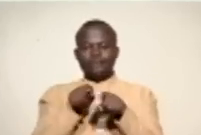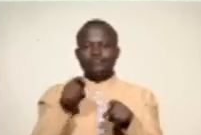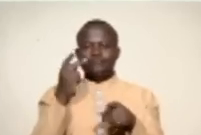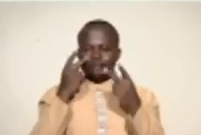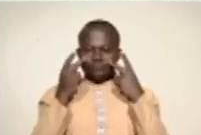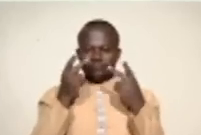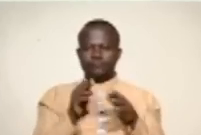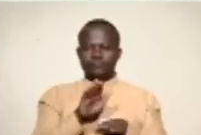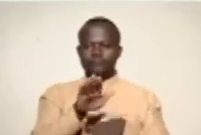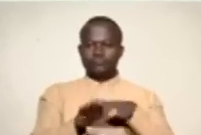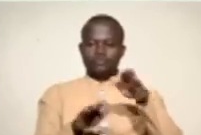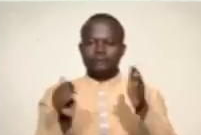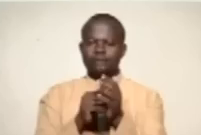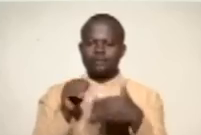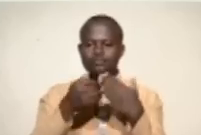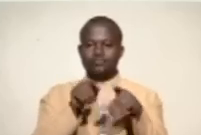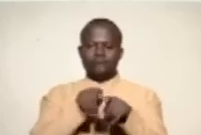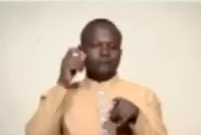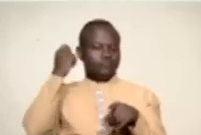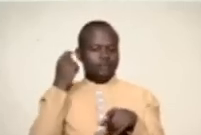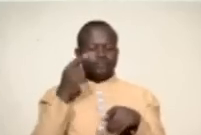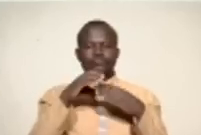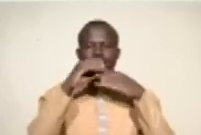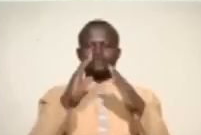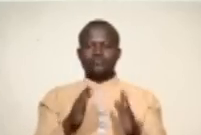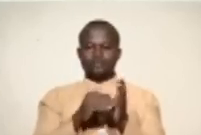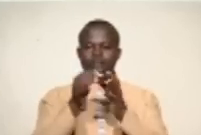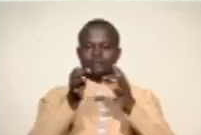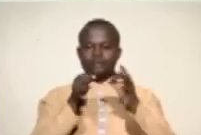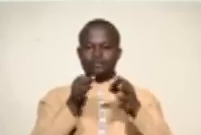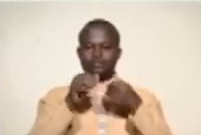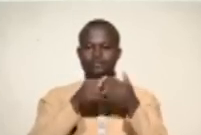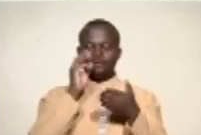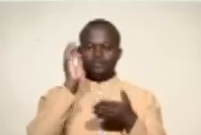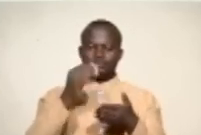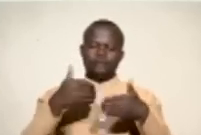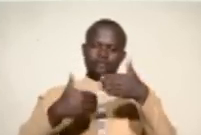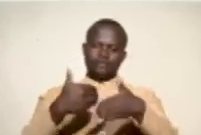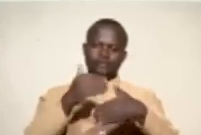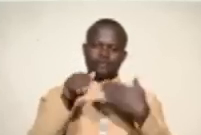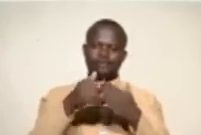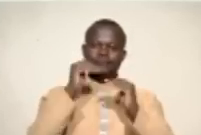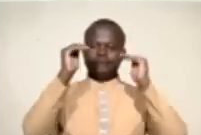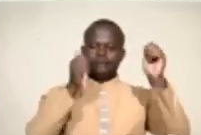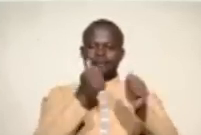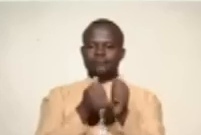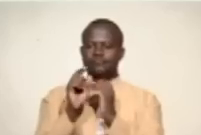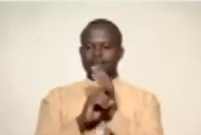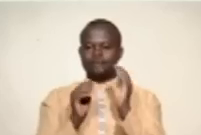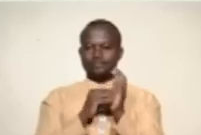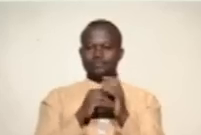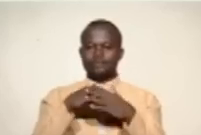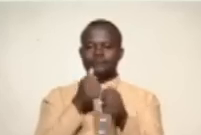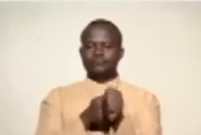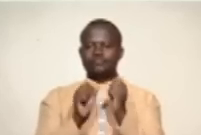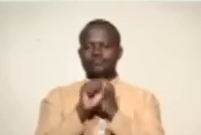intambwe ikomeye kandi nk'uko mwabyumvishe abayobozi babigarutseho bizamanuka bije no kuri urwego rwa buri karere ndetse no ku rwego rwa buri